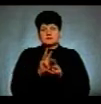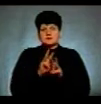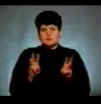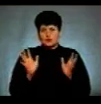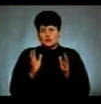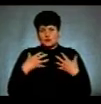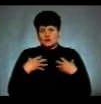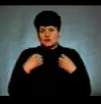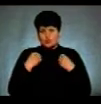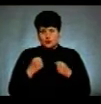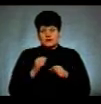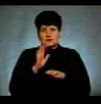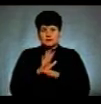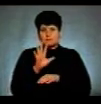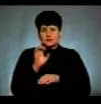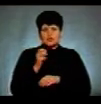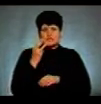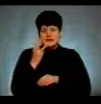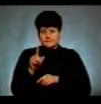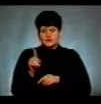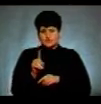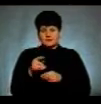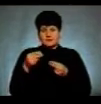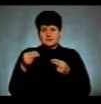охорони здоров'я, зокрема наказом 503 щодо